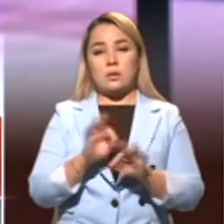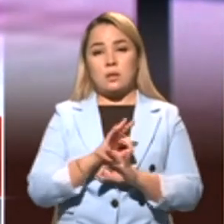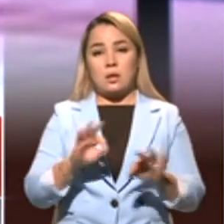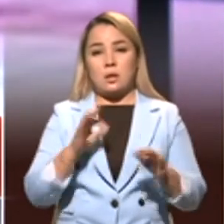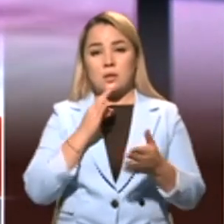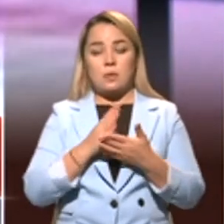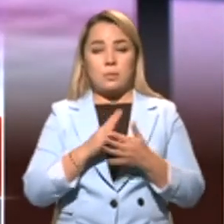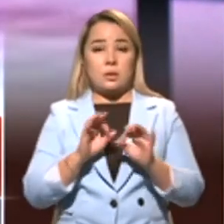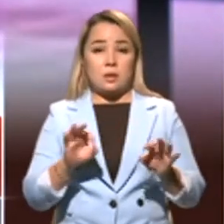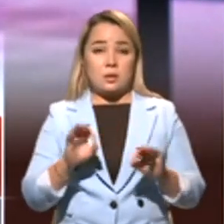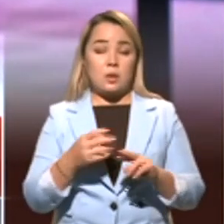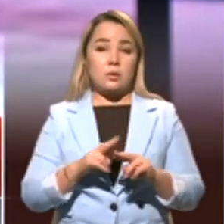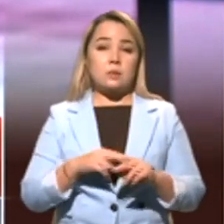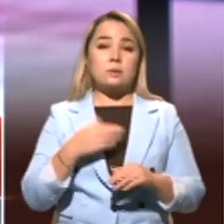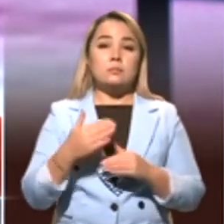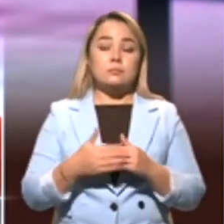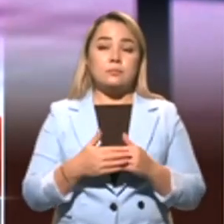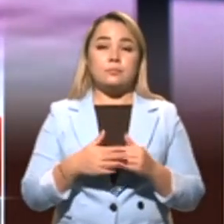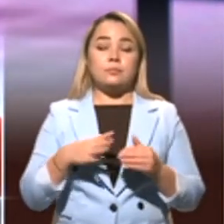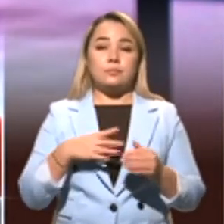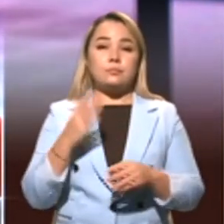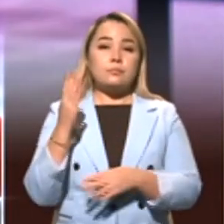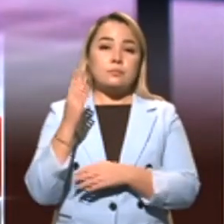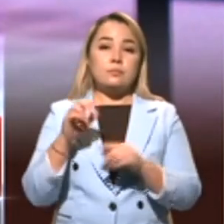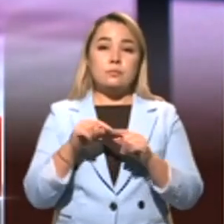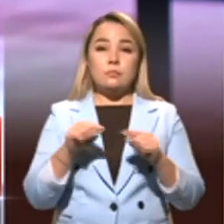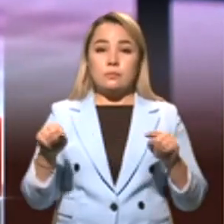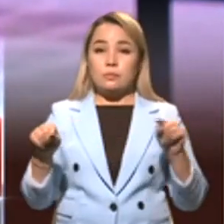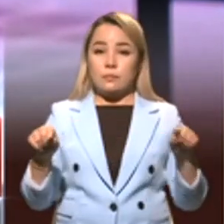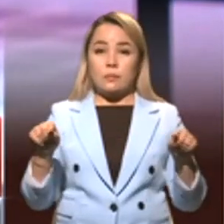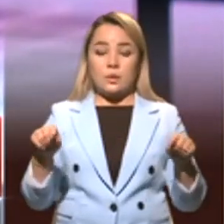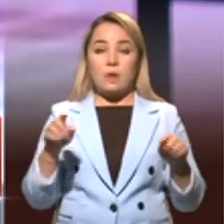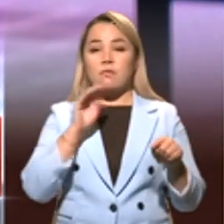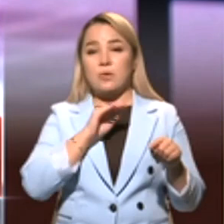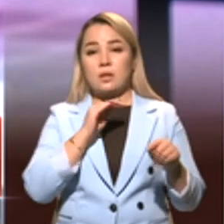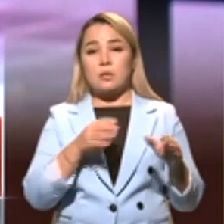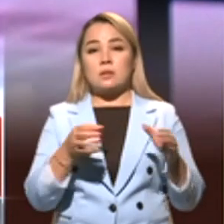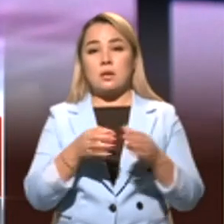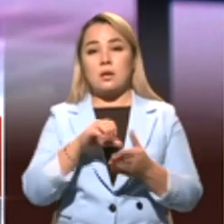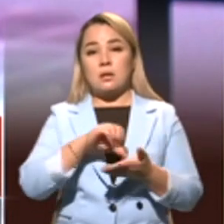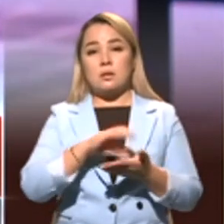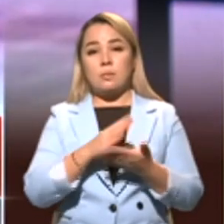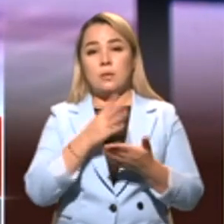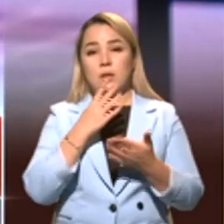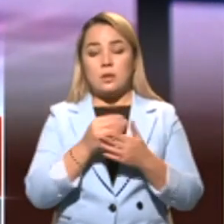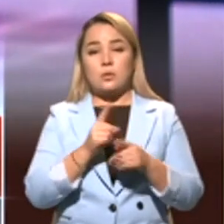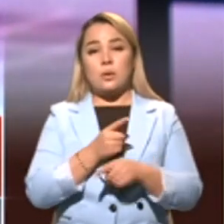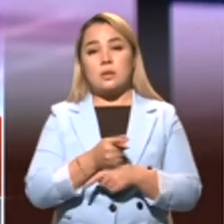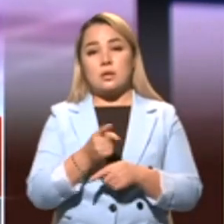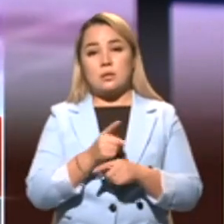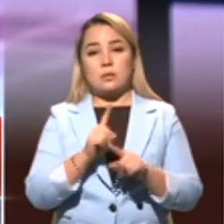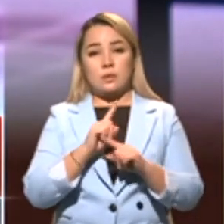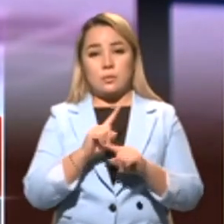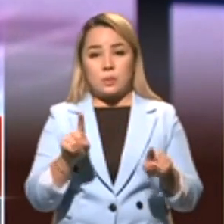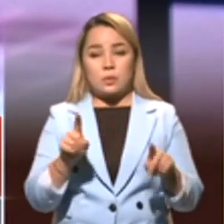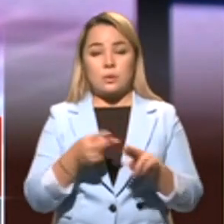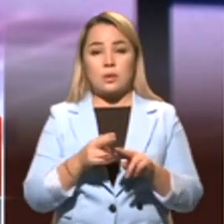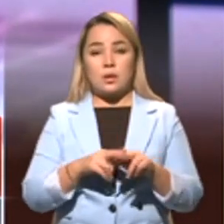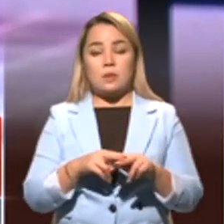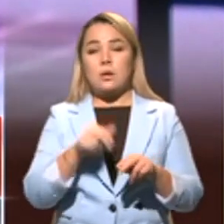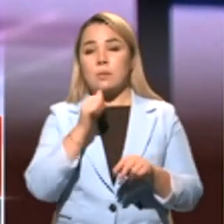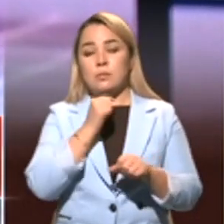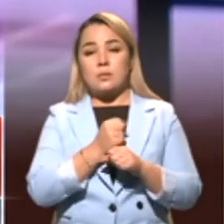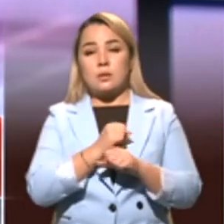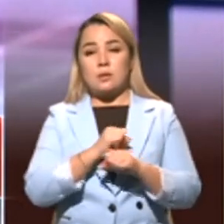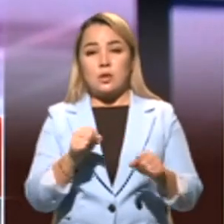нәрсе. Бірақ жаңа таяқтың екінші ұшы бар дегендей, мынау философияда не бар ғой, критиковать етпей, жаңағы сынға